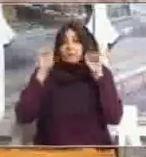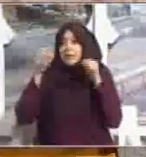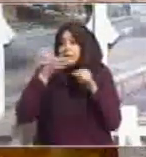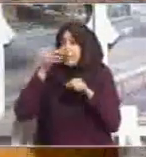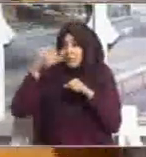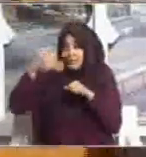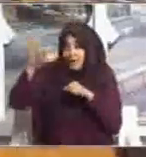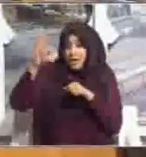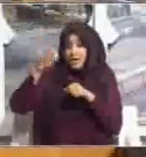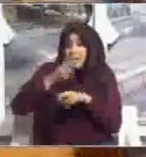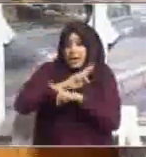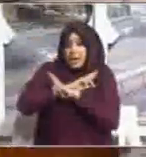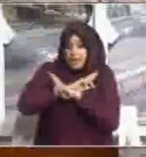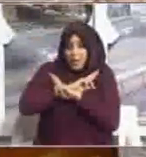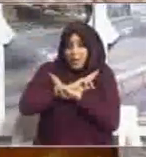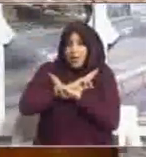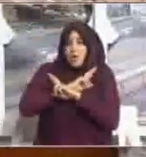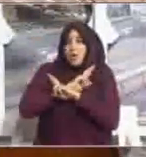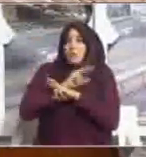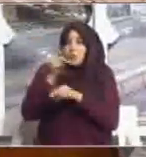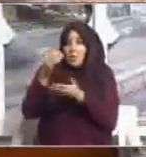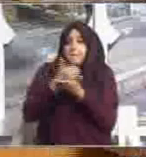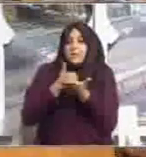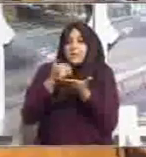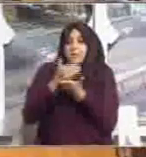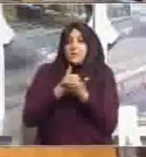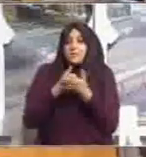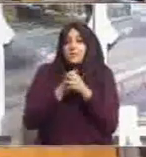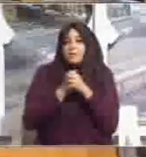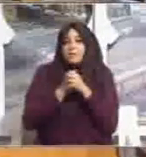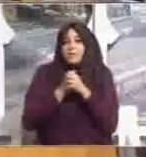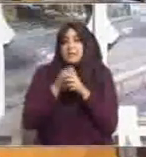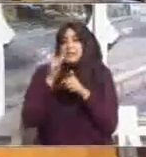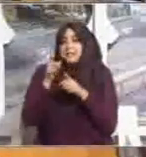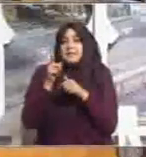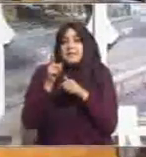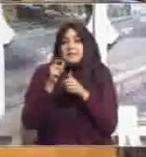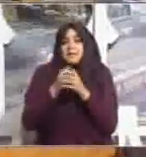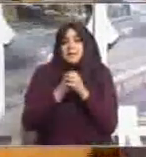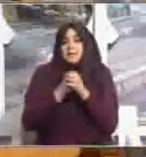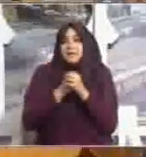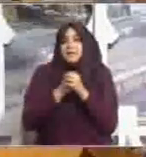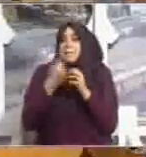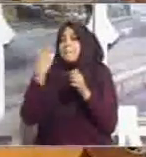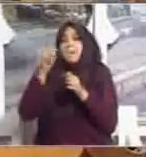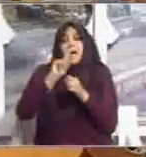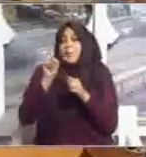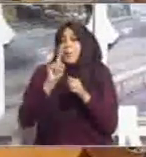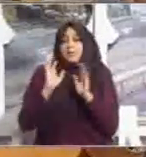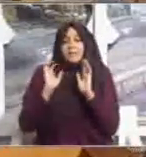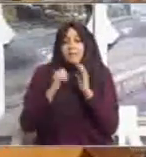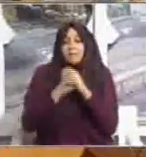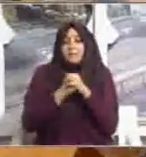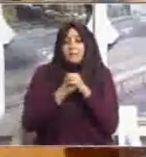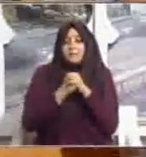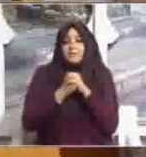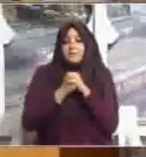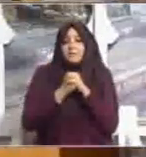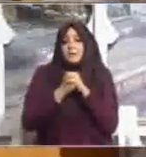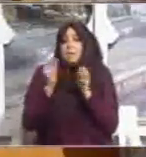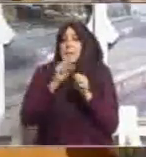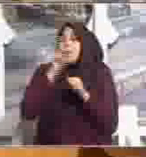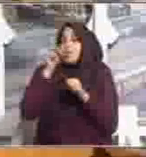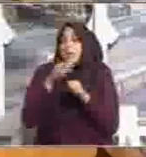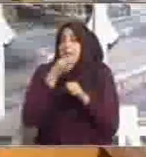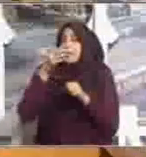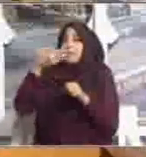روح ريح في دارك وتخلص وتقعد تسلك في من الاموال، ونقول له هذا تصرف من لا يملك فيما لا يملك. ايوه ما عندوش الحق